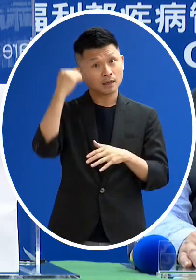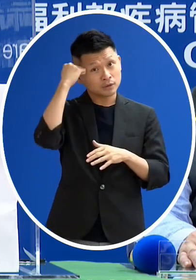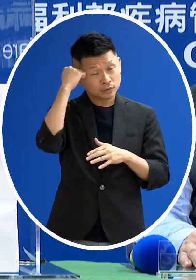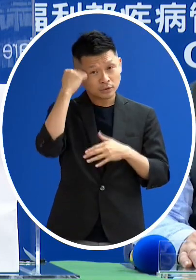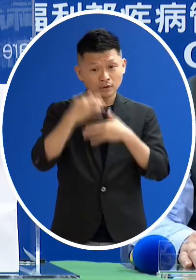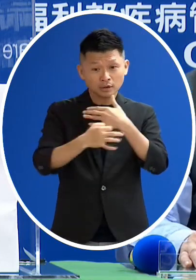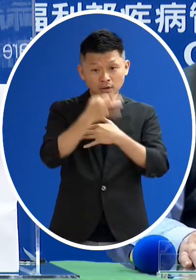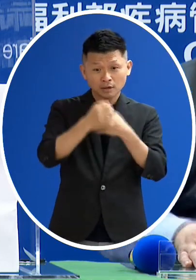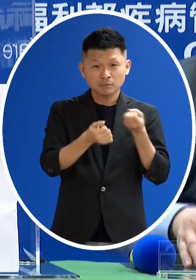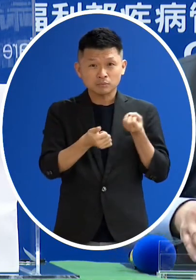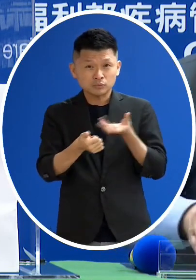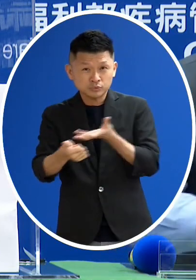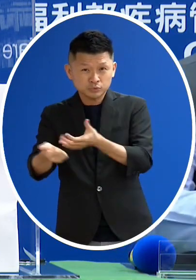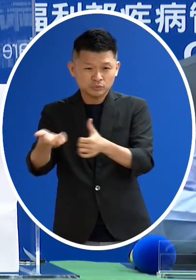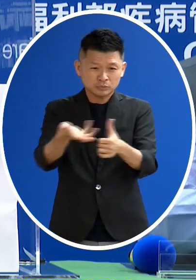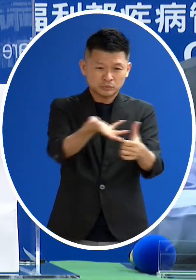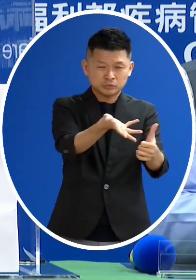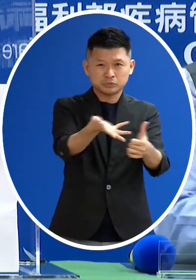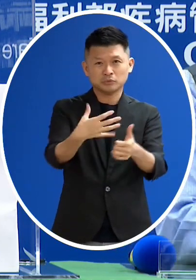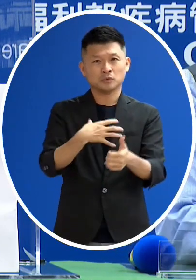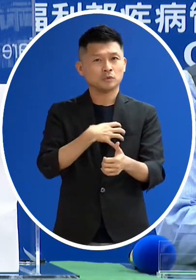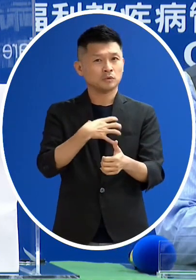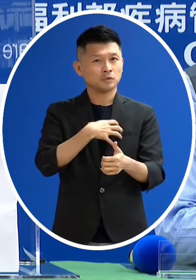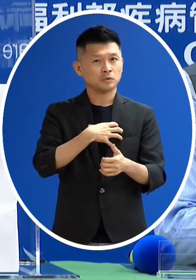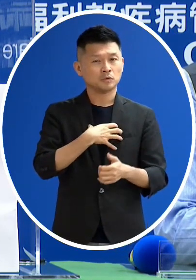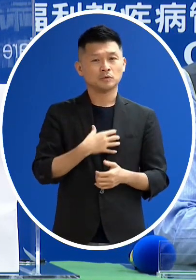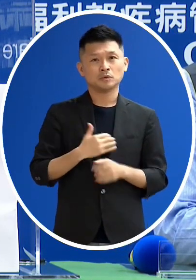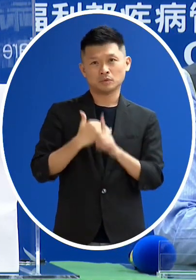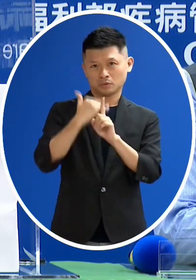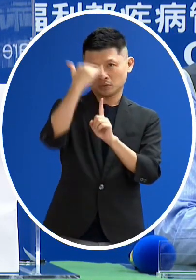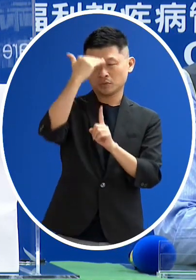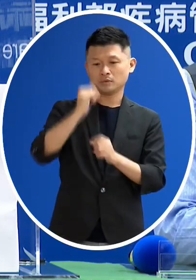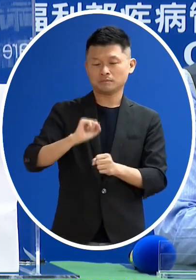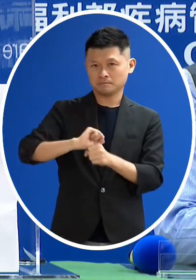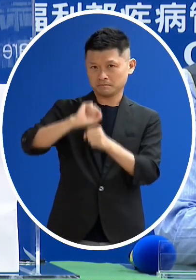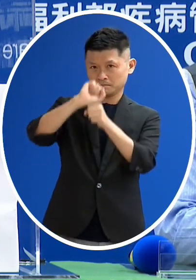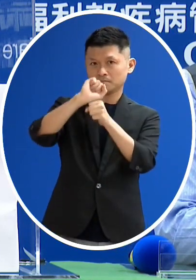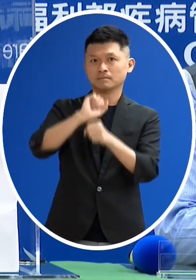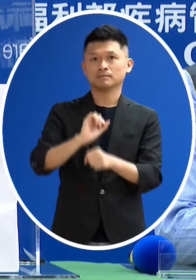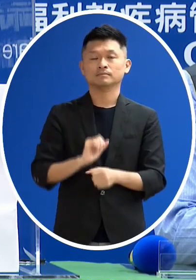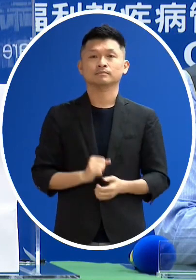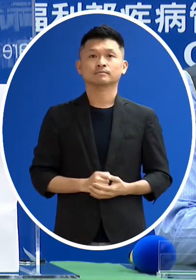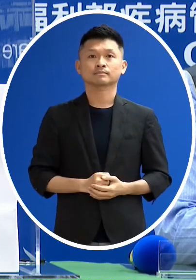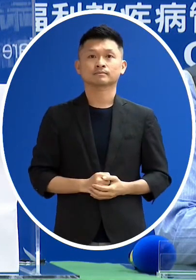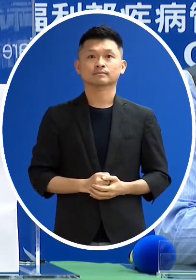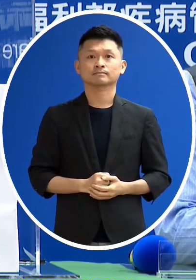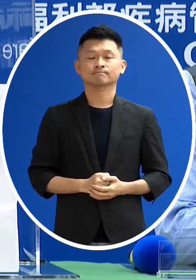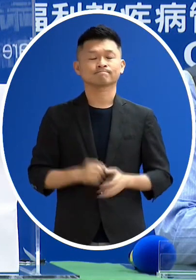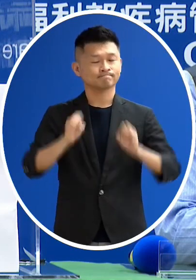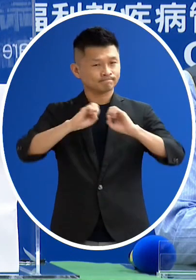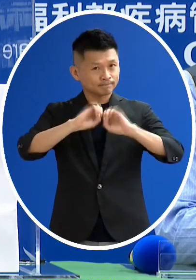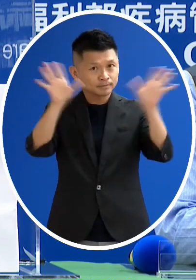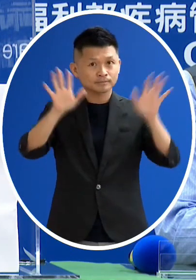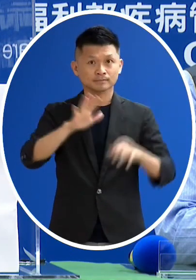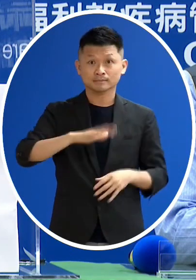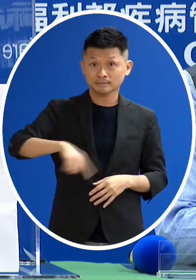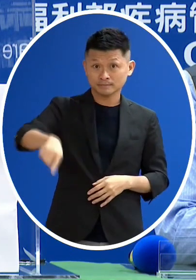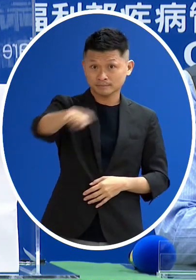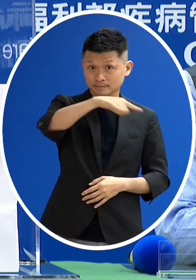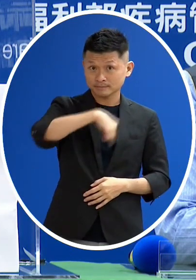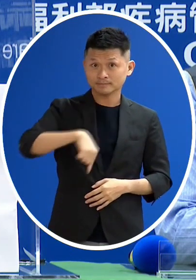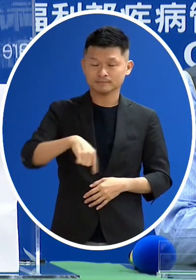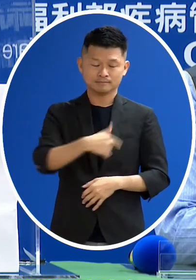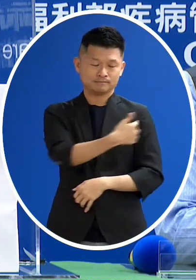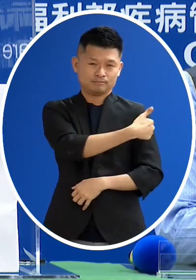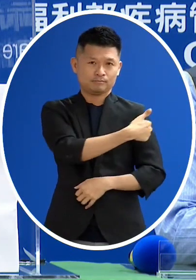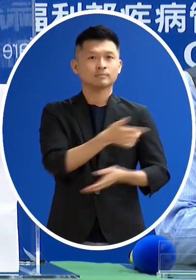密在传染的一个可能，所以这个风险也会增加。所以还是要呼吁大家还是要